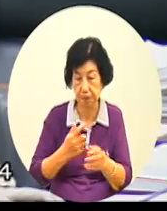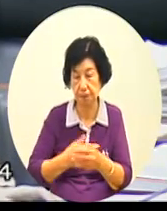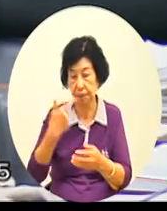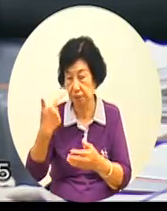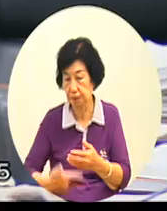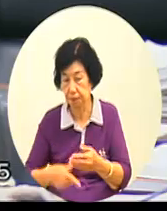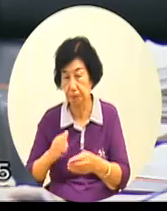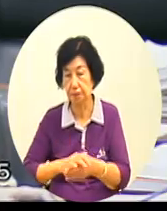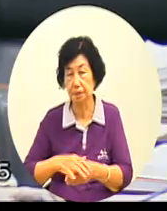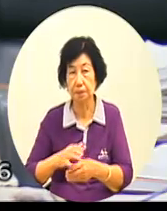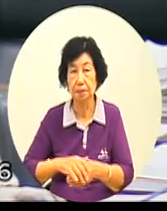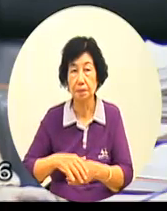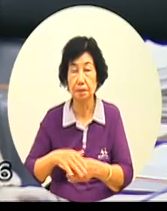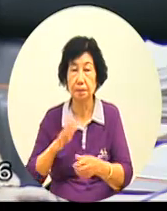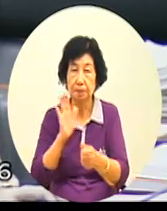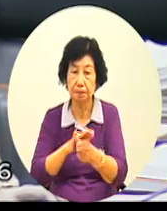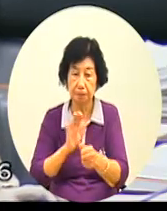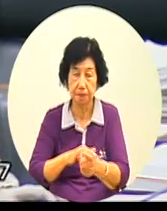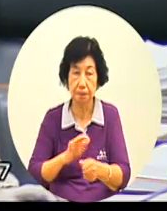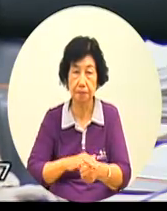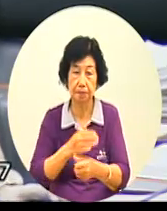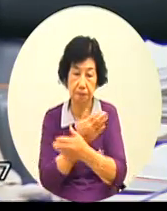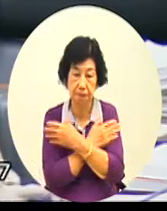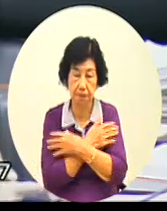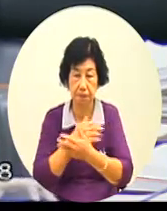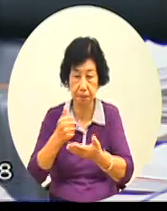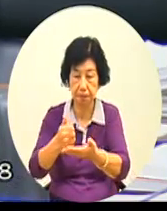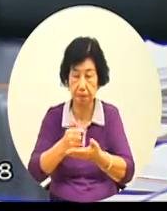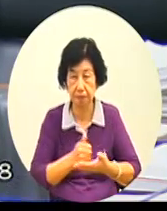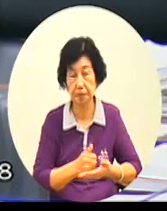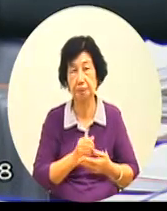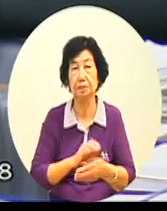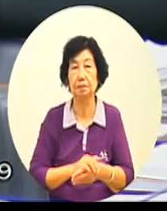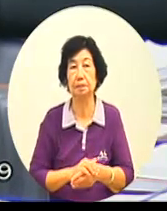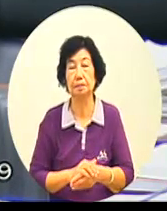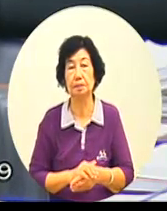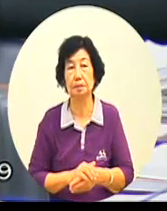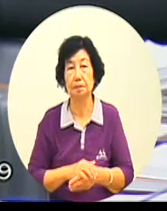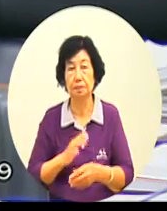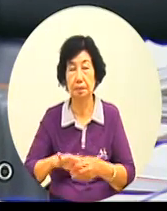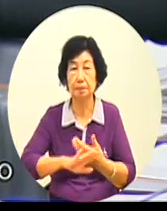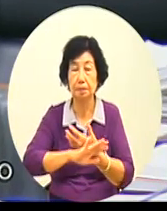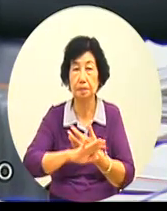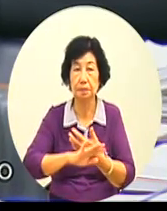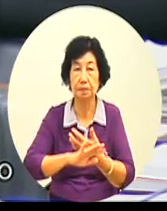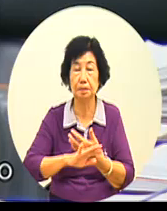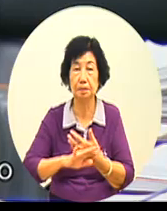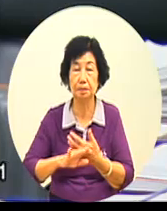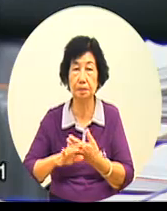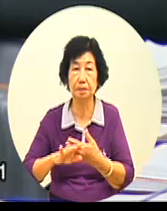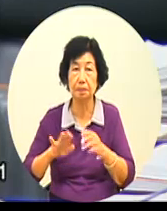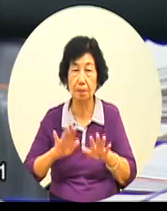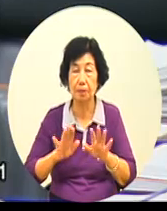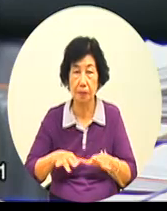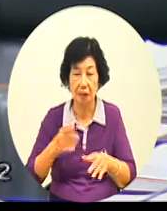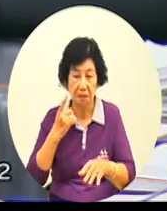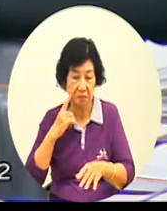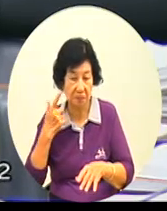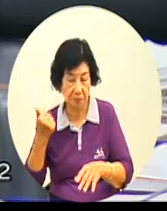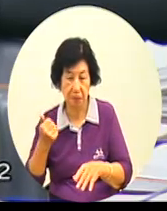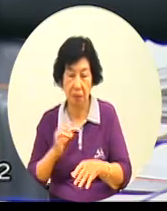质，你说要准时下班，除非你是在工厂打卡的，否则如何准时下